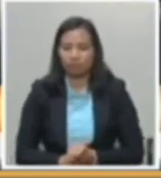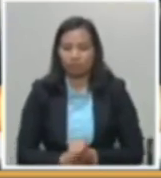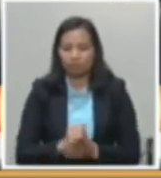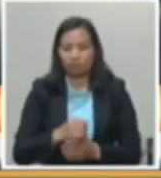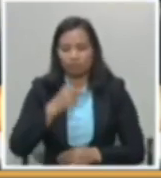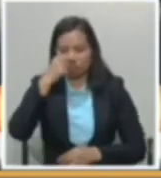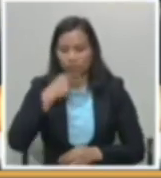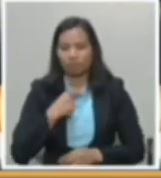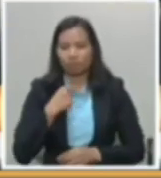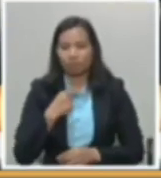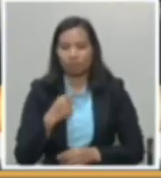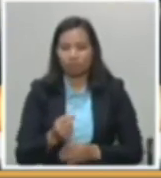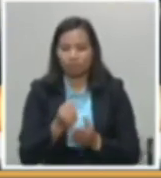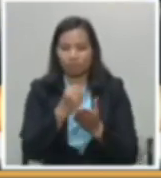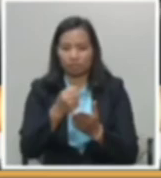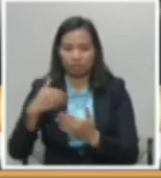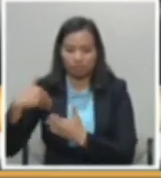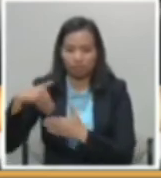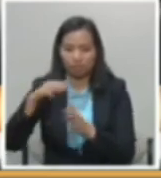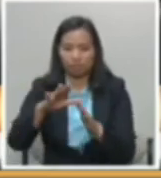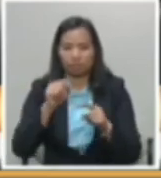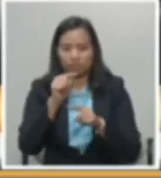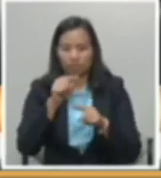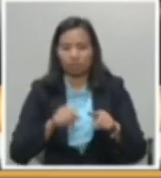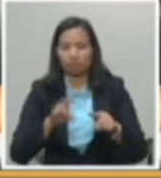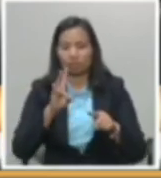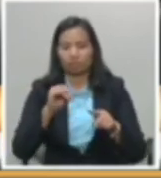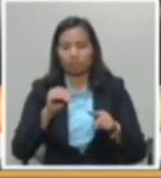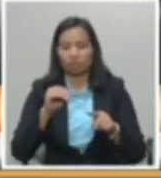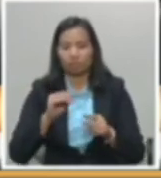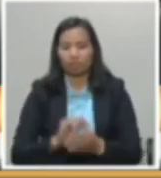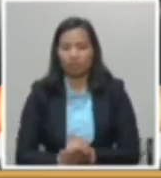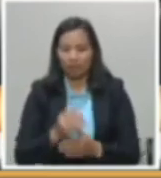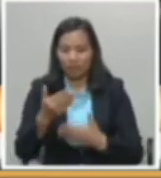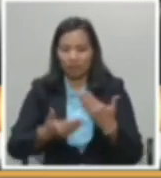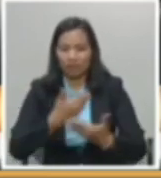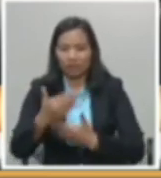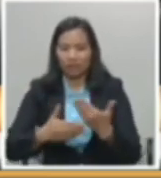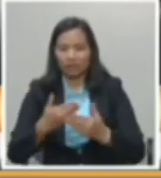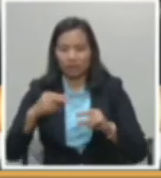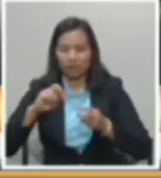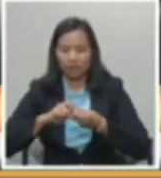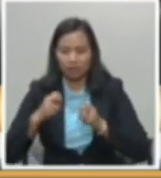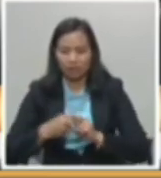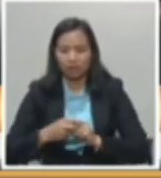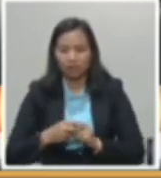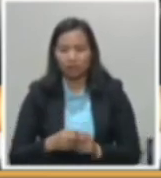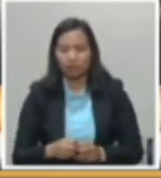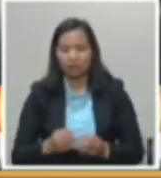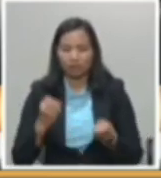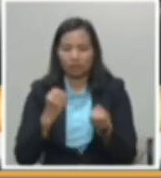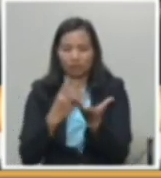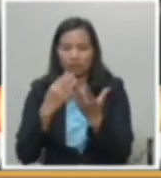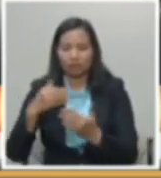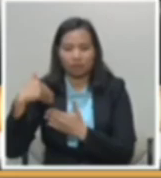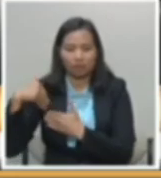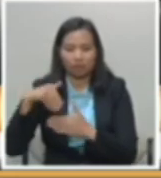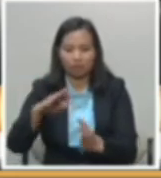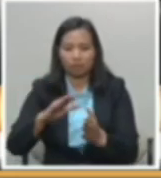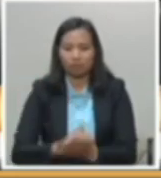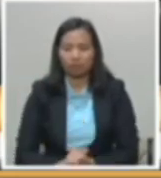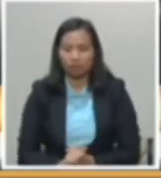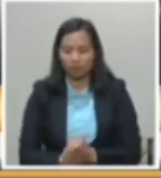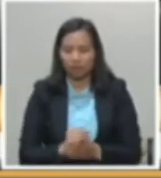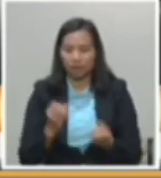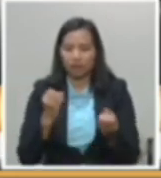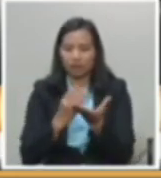ไทยเป็นประเทศที่พึ่งพาการส่งออกถึง 70% เมื่อตลาดต่างประเทศมีปัญหาก็ย่อมกระทบต่อการส่งออกแล้วก็ก